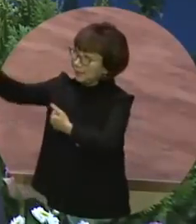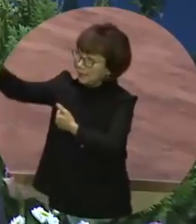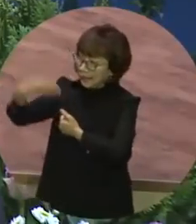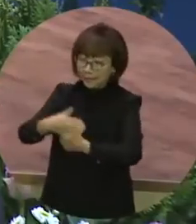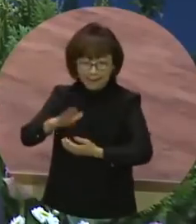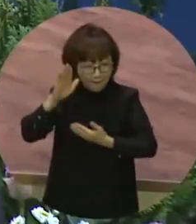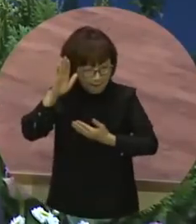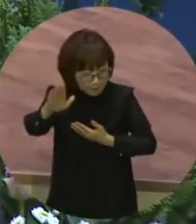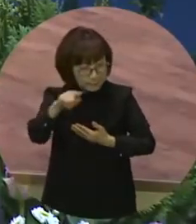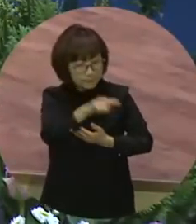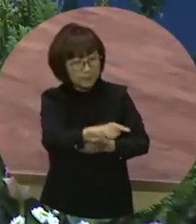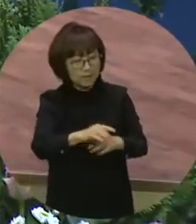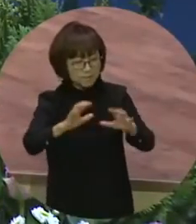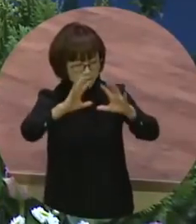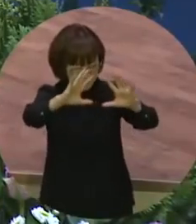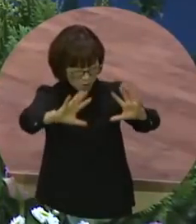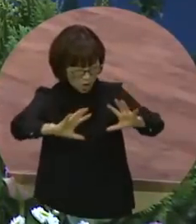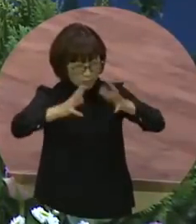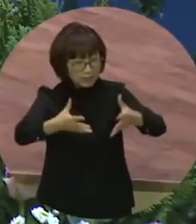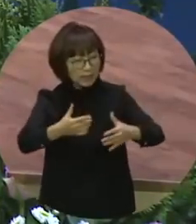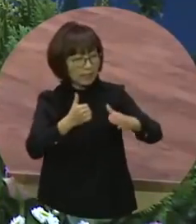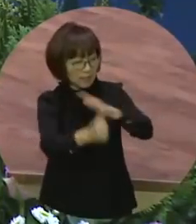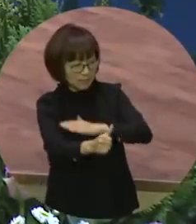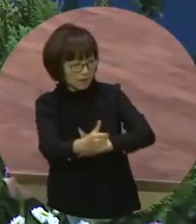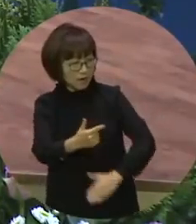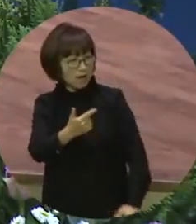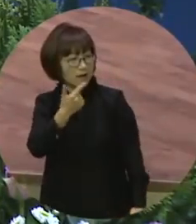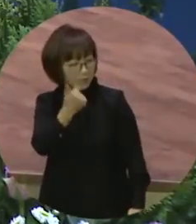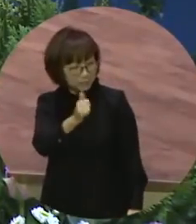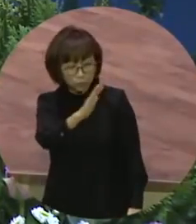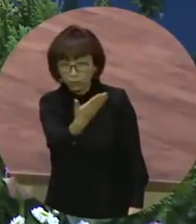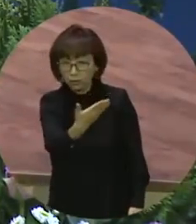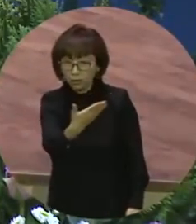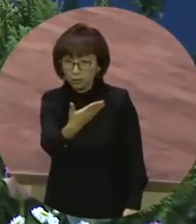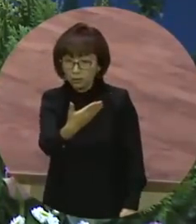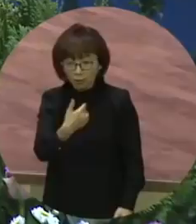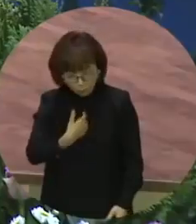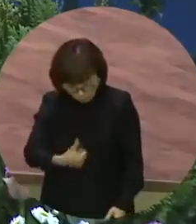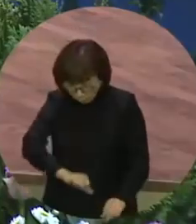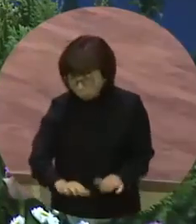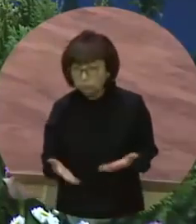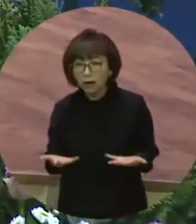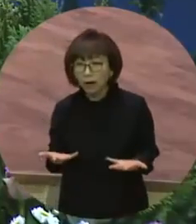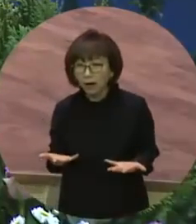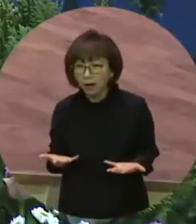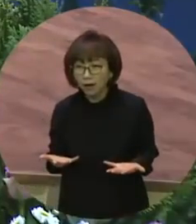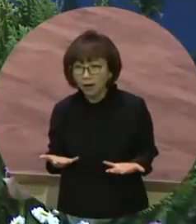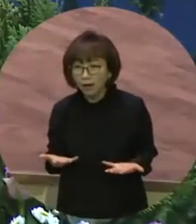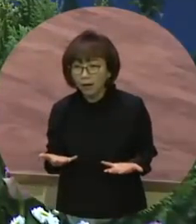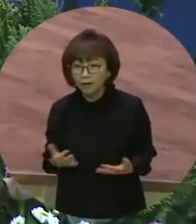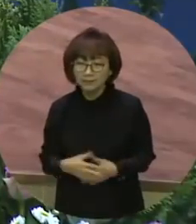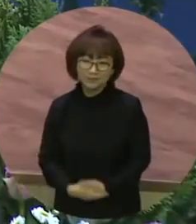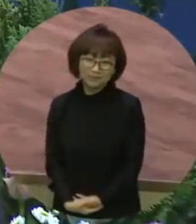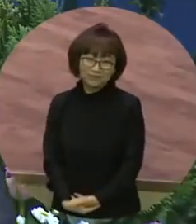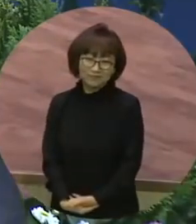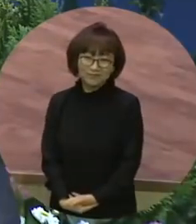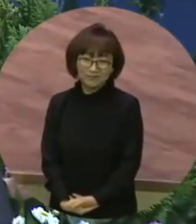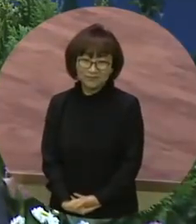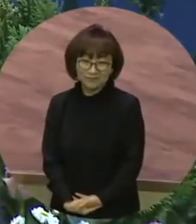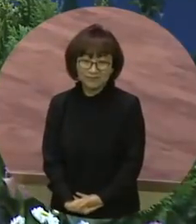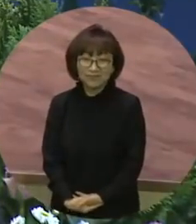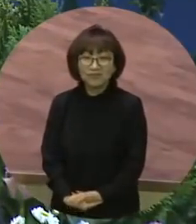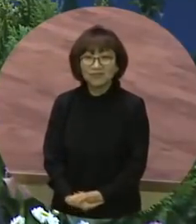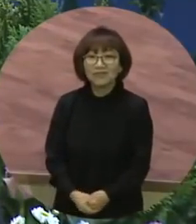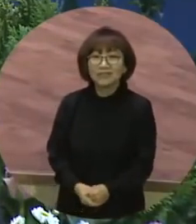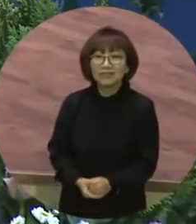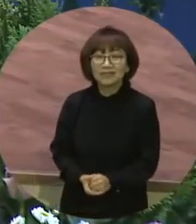뭐 인격이나 그 사람의 무슨 뭐 삶이나 육신적인 삶, 그거 관심 별로 없어요, 하나님. 하나님의 관심이